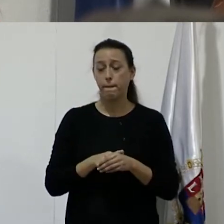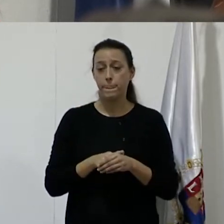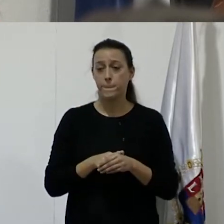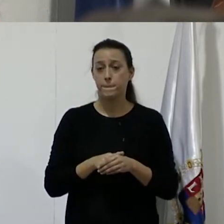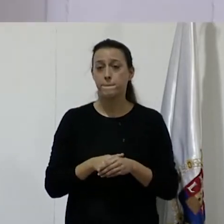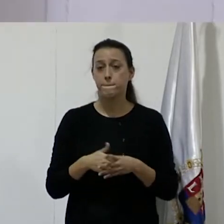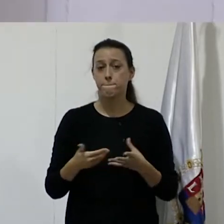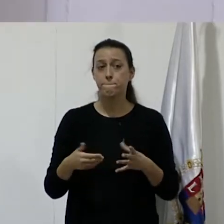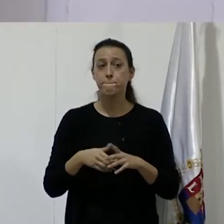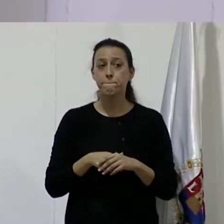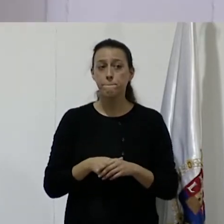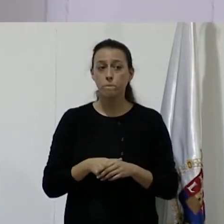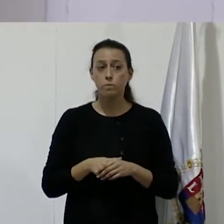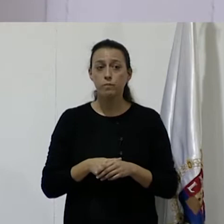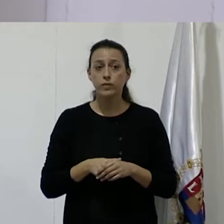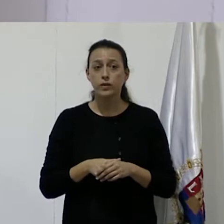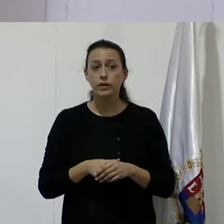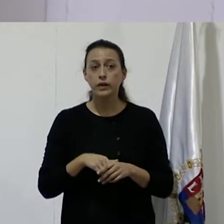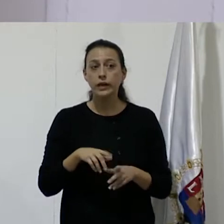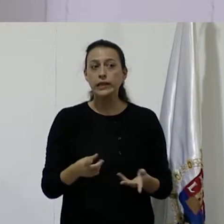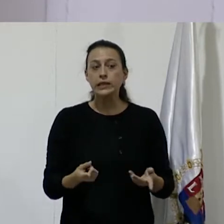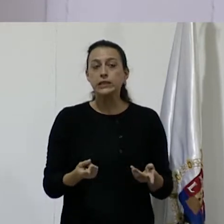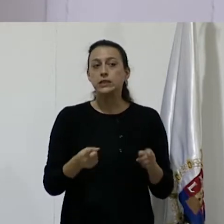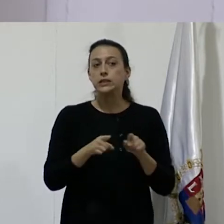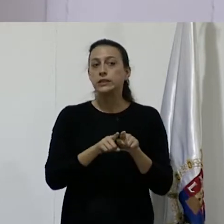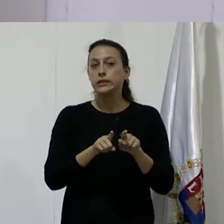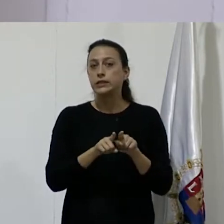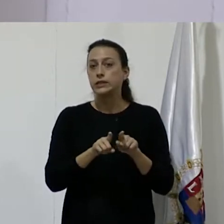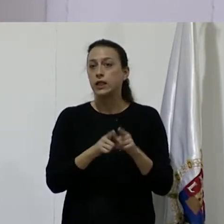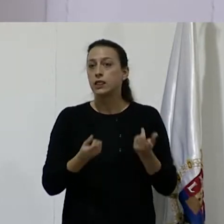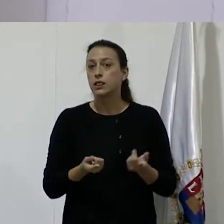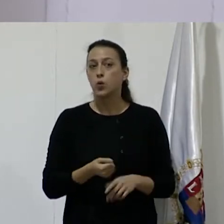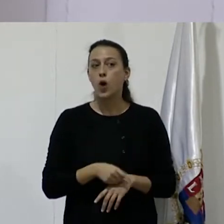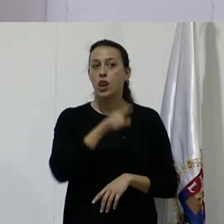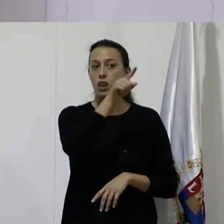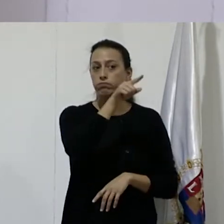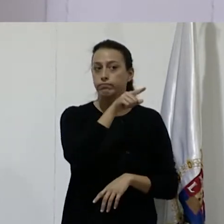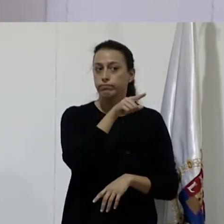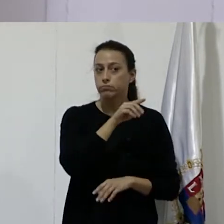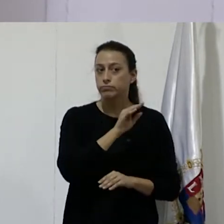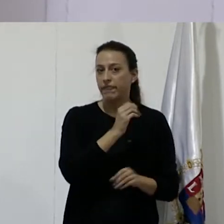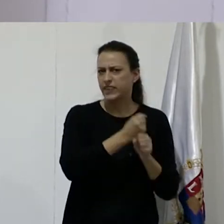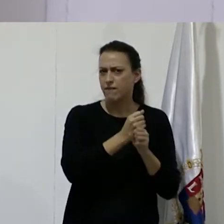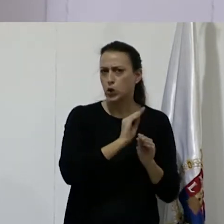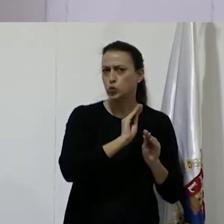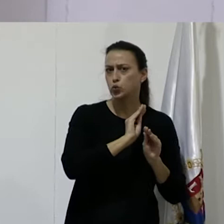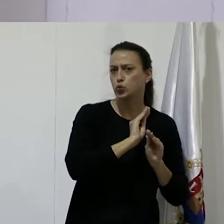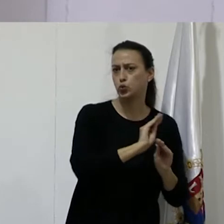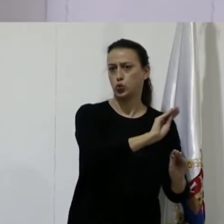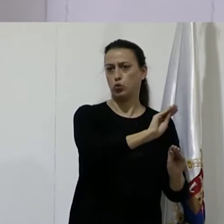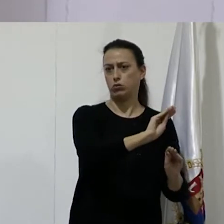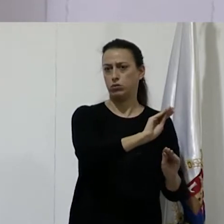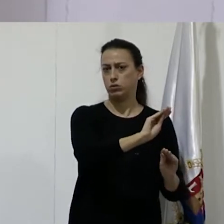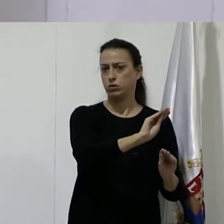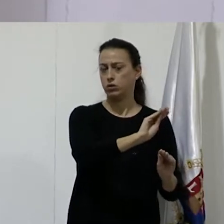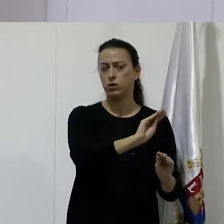Rafael Moneo. Convé no oblidar que de la seva producció publicada fins al 2007, més de 10